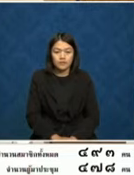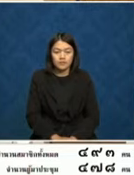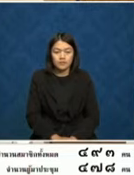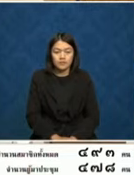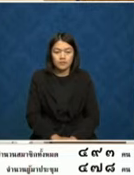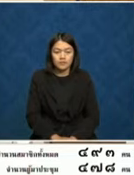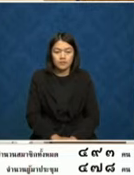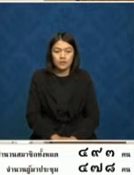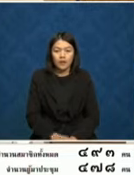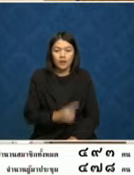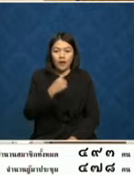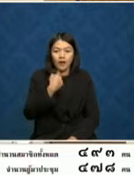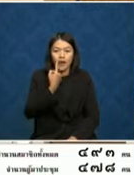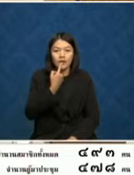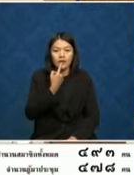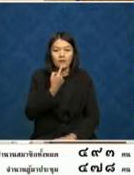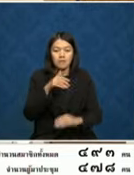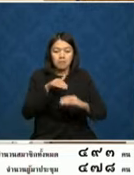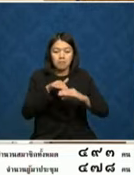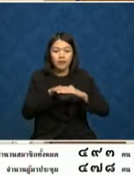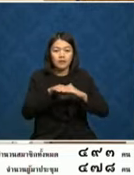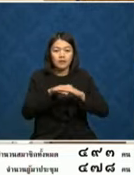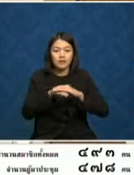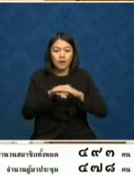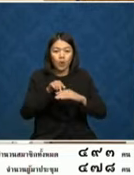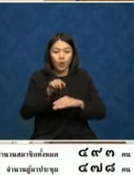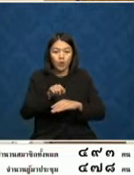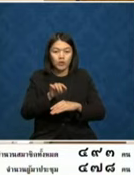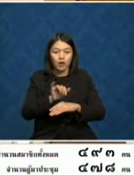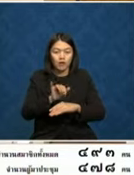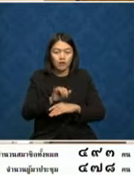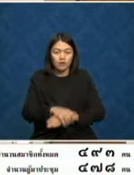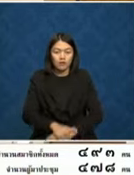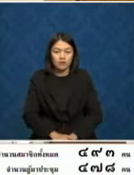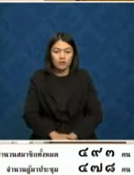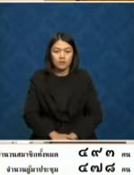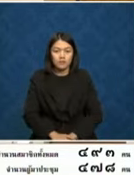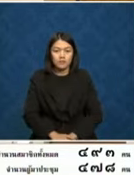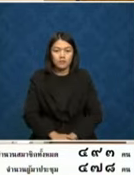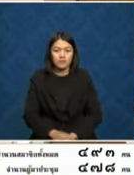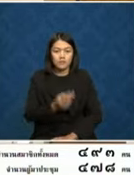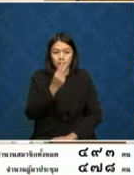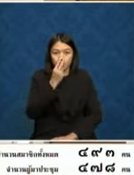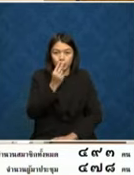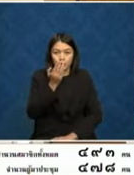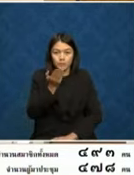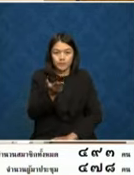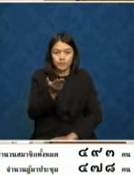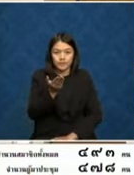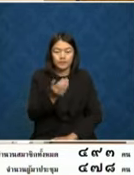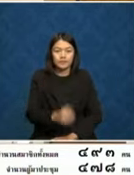มีท่านใดยังไม่ได้แสดงตนครับถ้าไม่มีเจ้าหน้าที่แสดงผลนะครับ